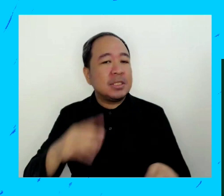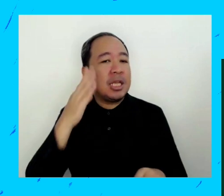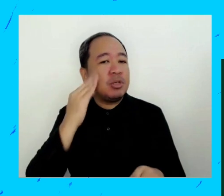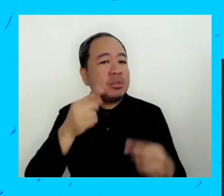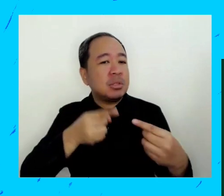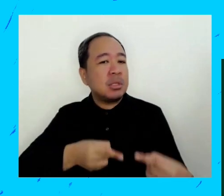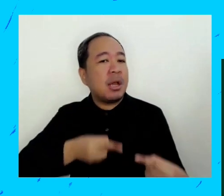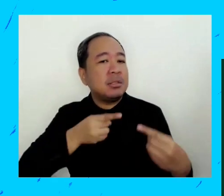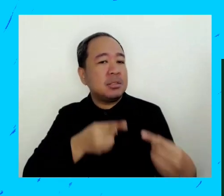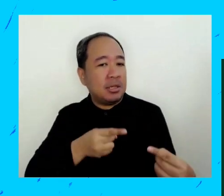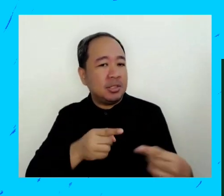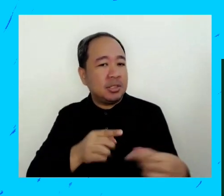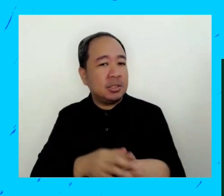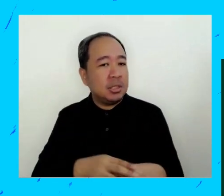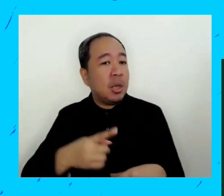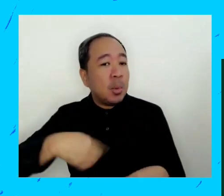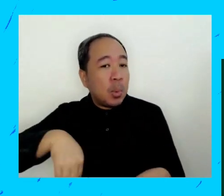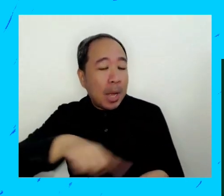jeunes